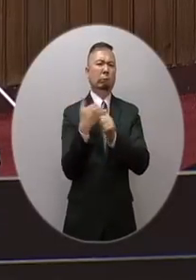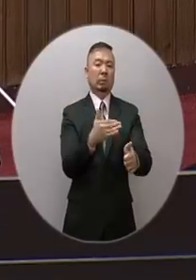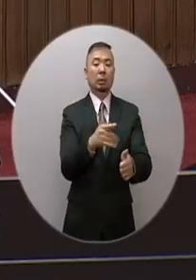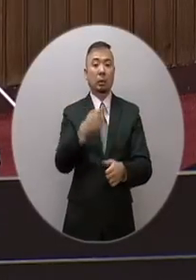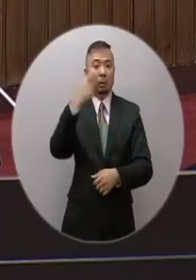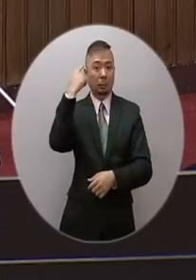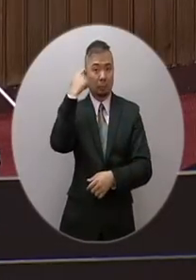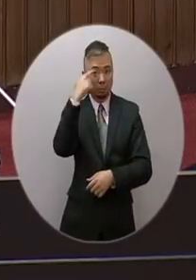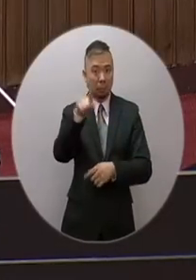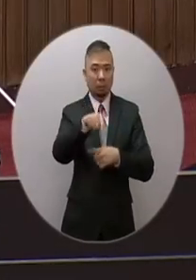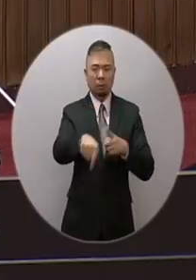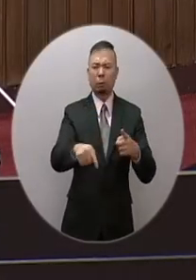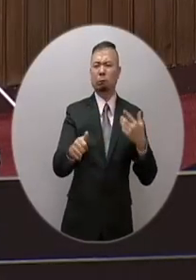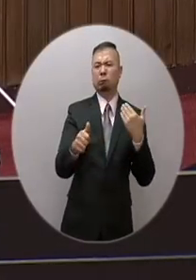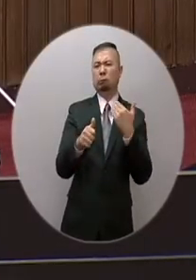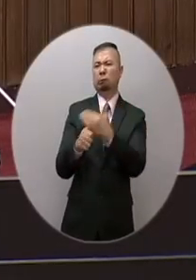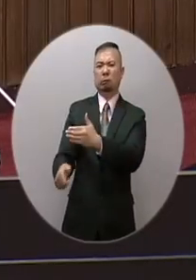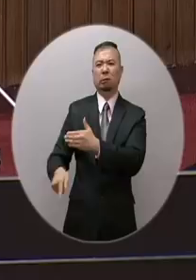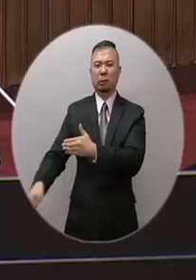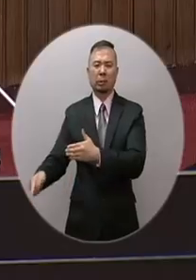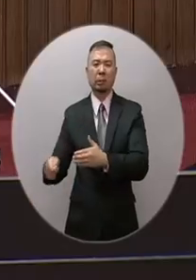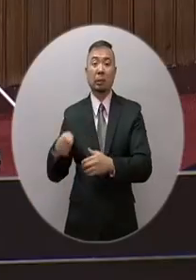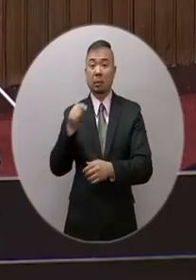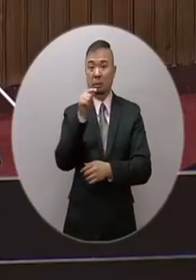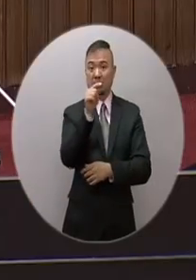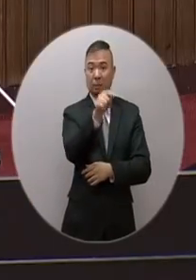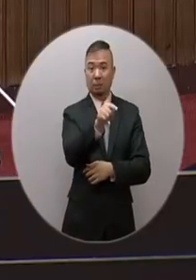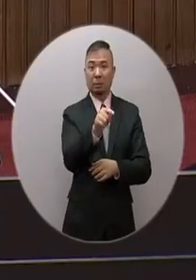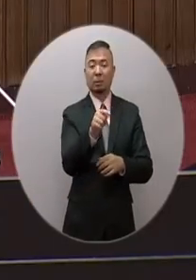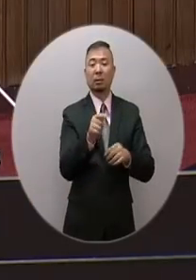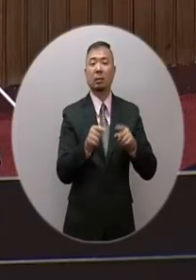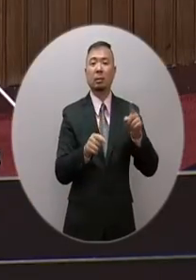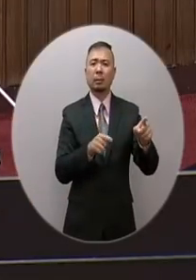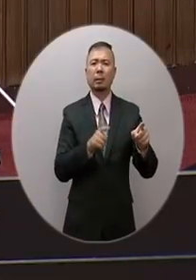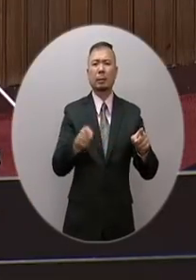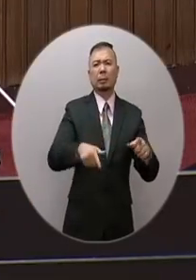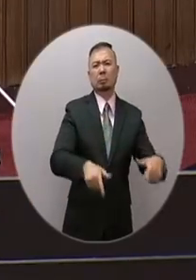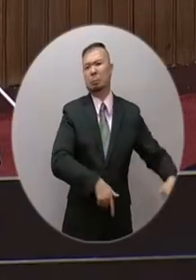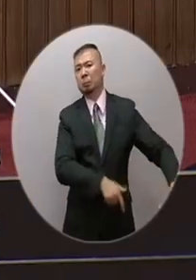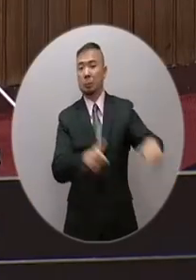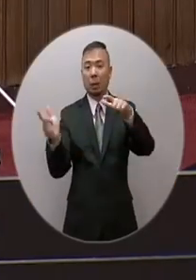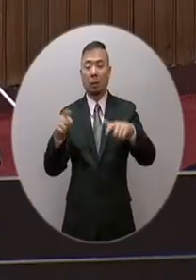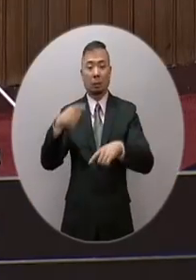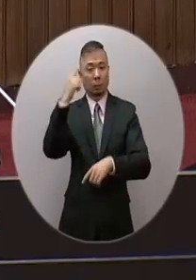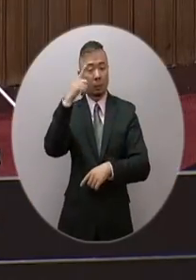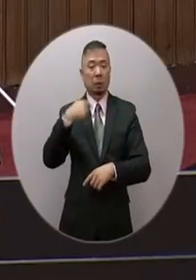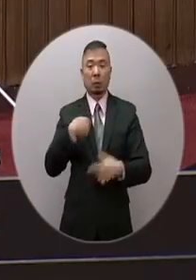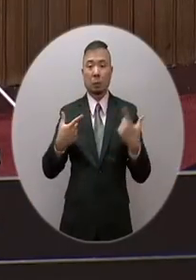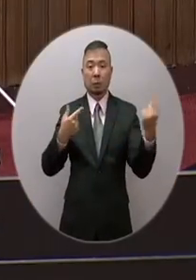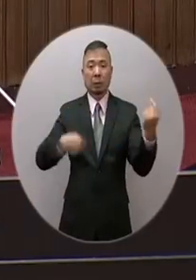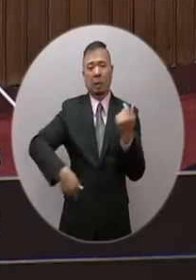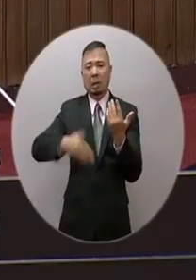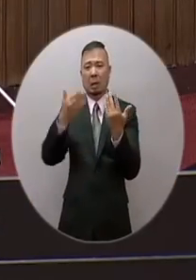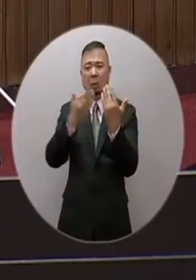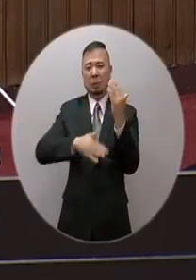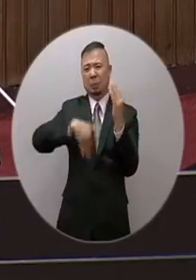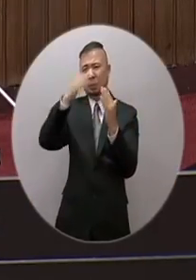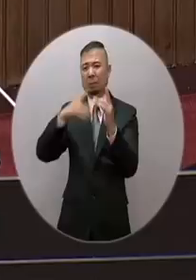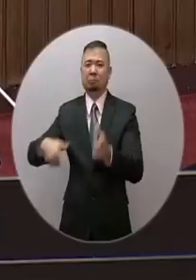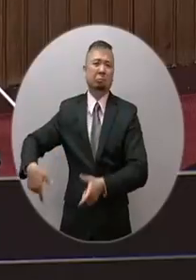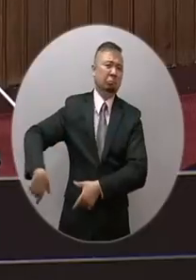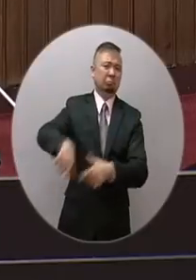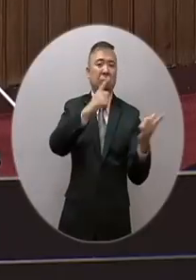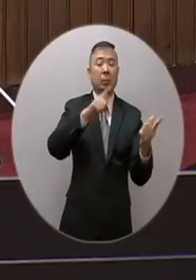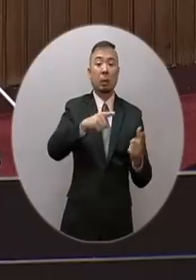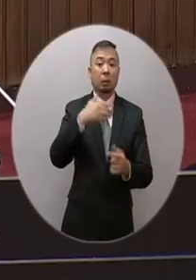我断你的头；今天你剥皮，明天我也剥皮。再不互相自治约